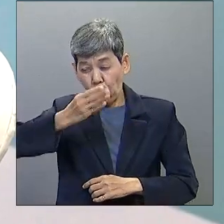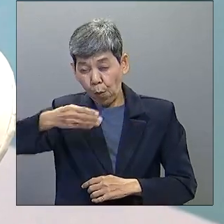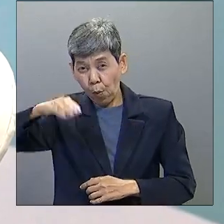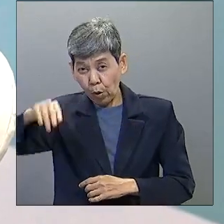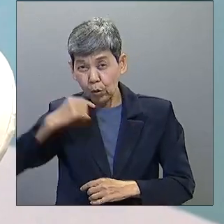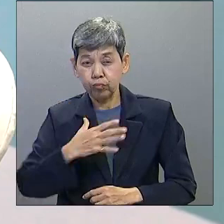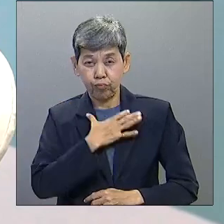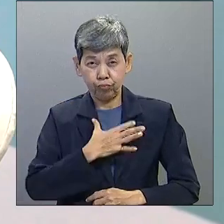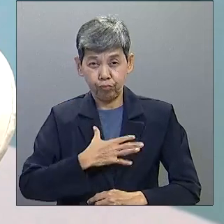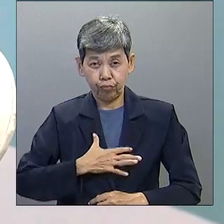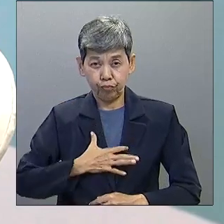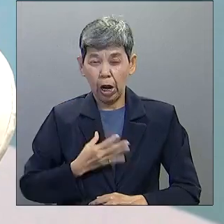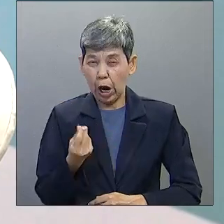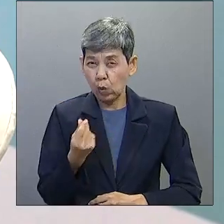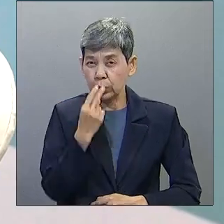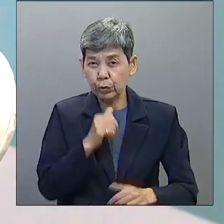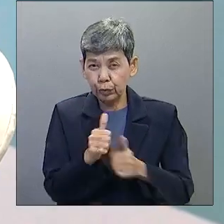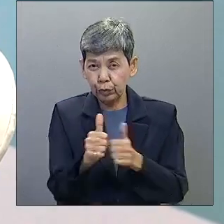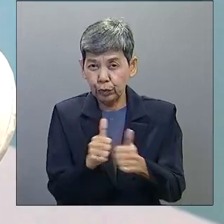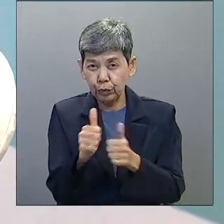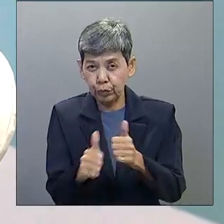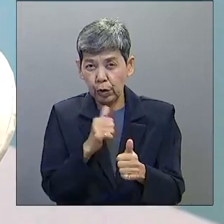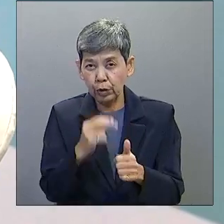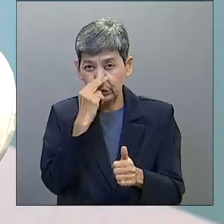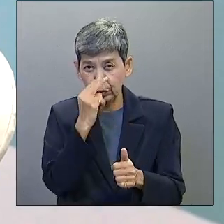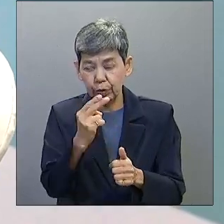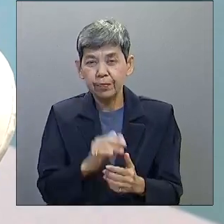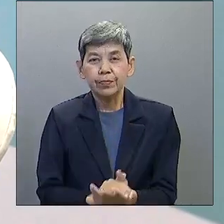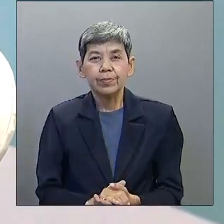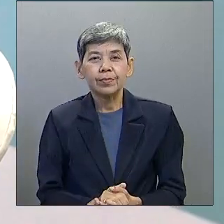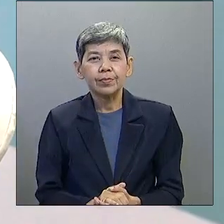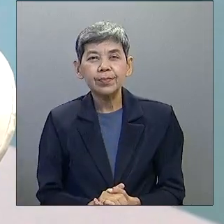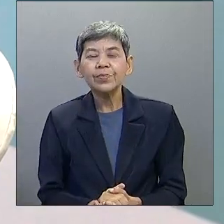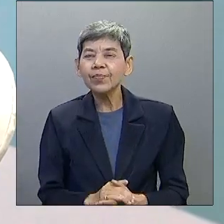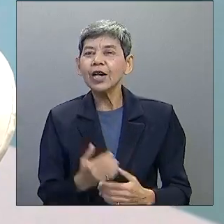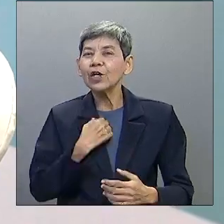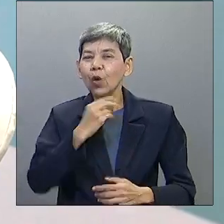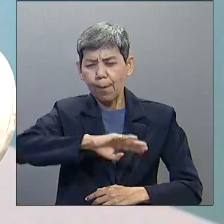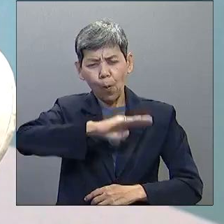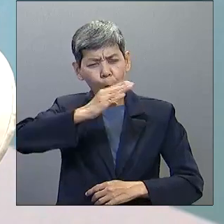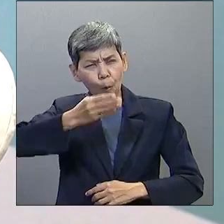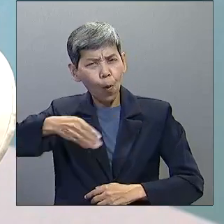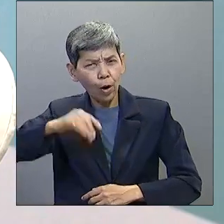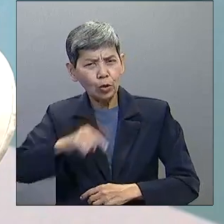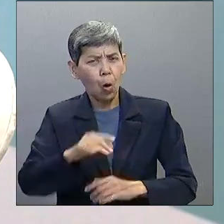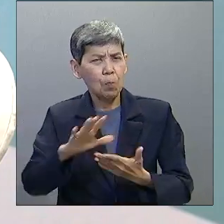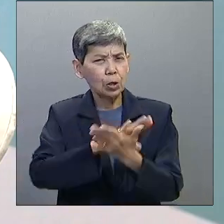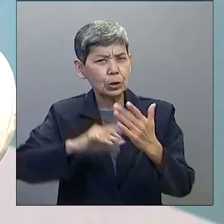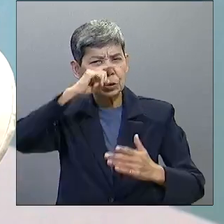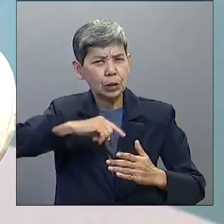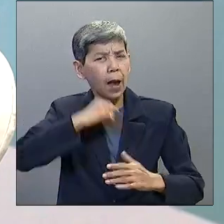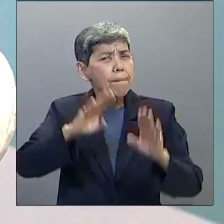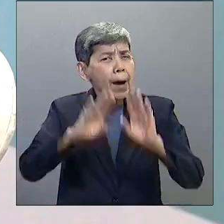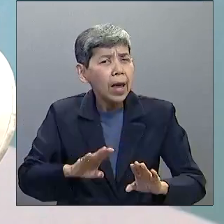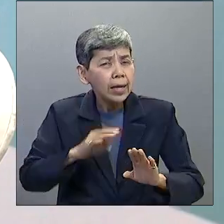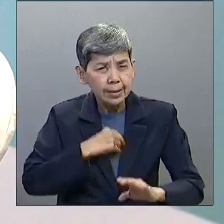ชาวเขาเจ้าความเร็วการแข่งขันล้อเลื่อนไม้ที่รวบรวมนักซิ่งบนยอดเขาแถวหน้าของประเทศไทยบรรยากาศเป็นอ